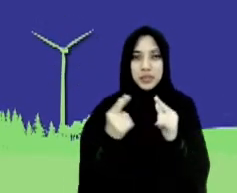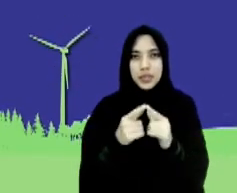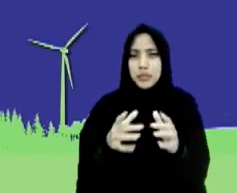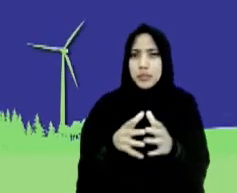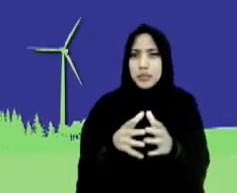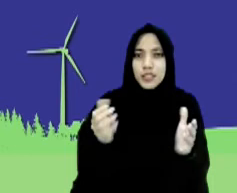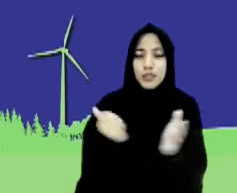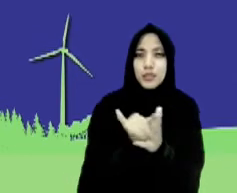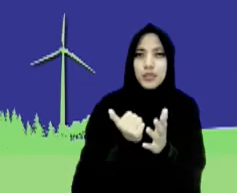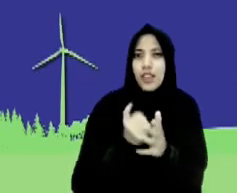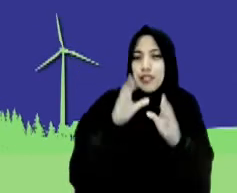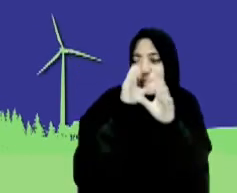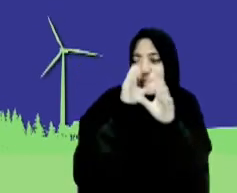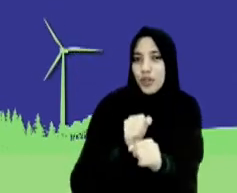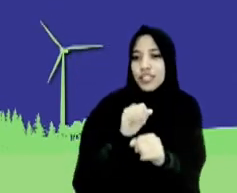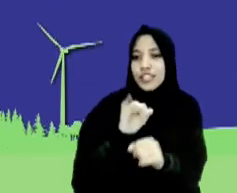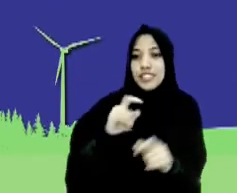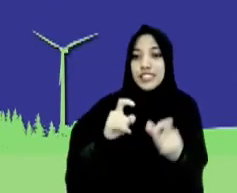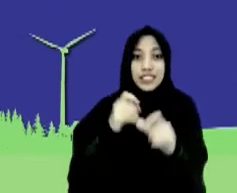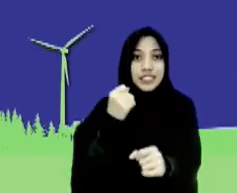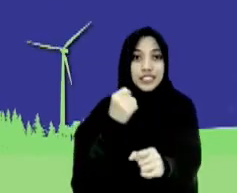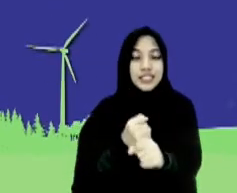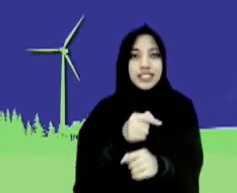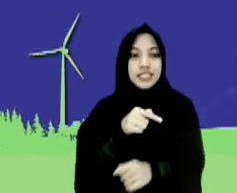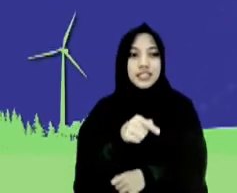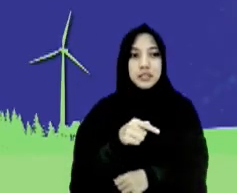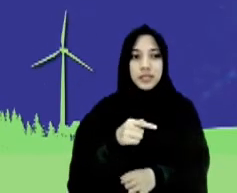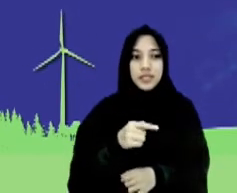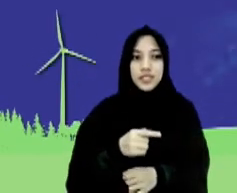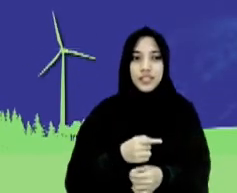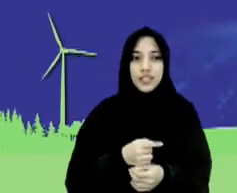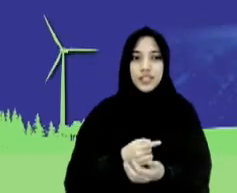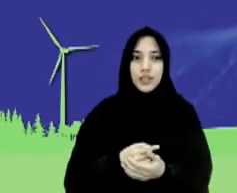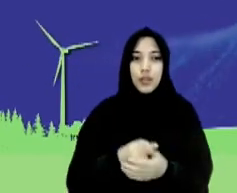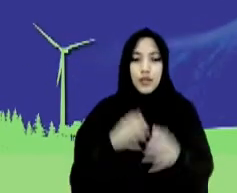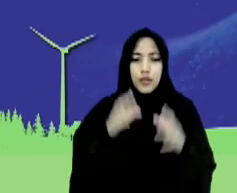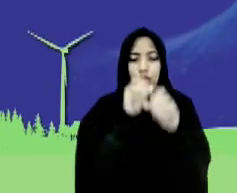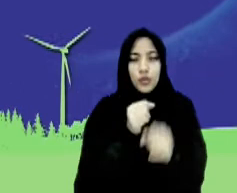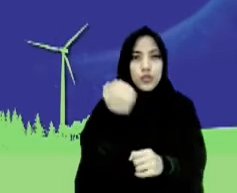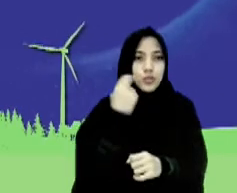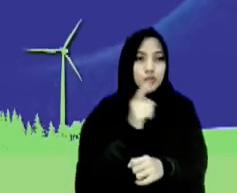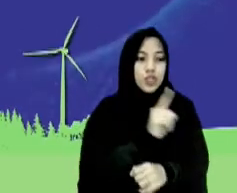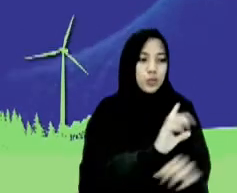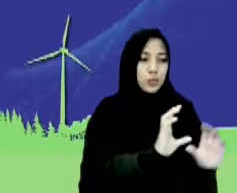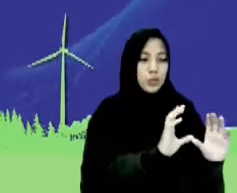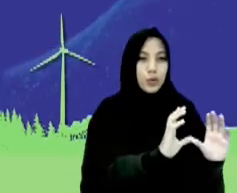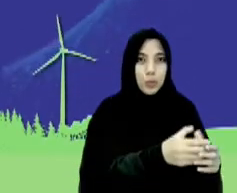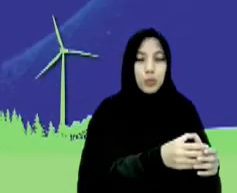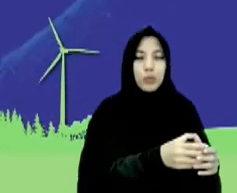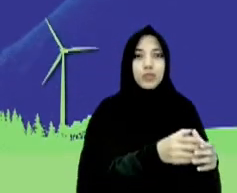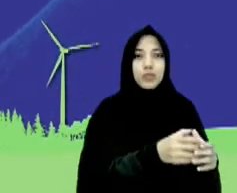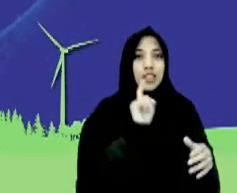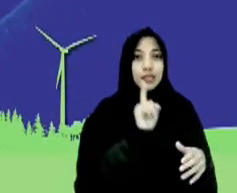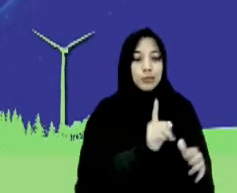fokus ISG itu tidak hanya di nya satu function atau satu department Yes we have eh apa